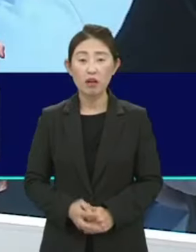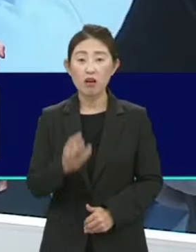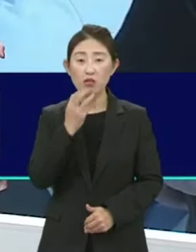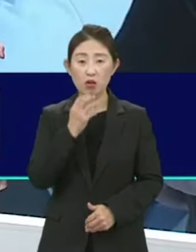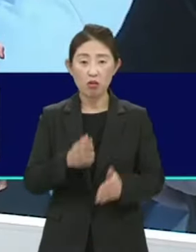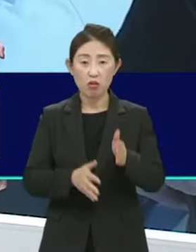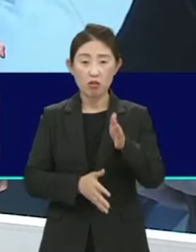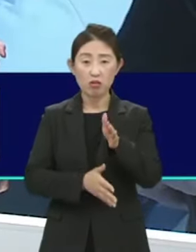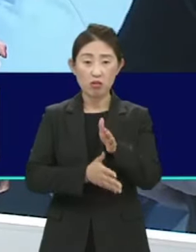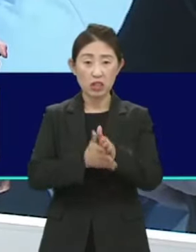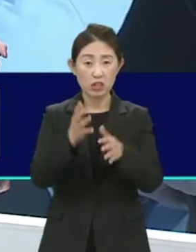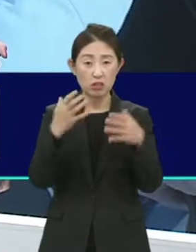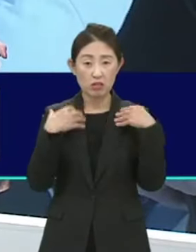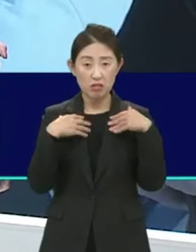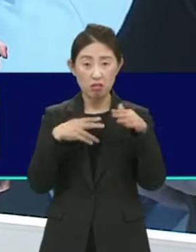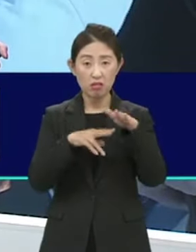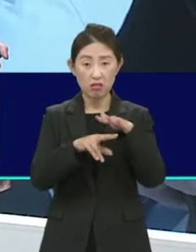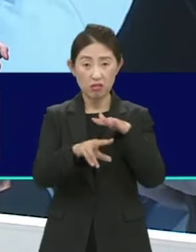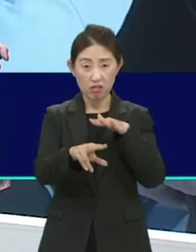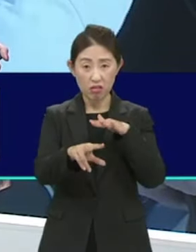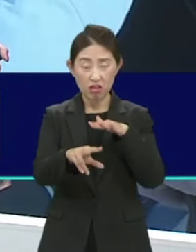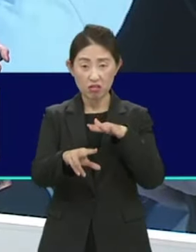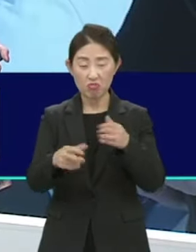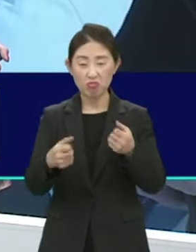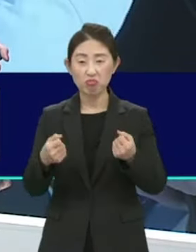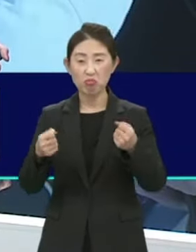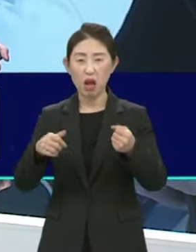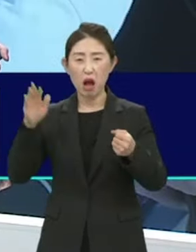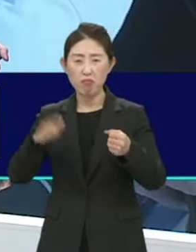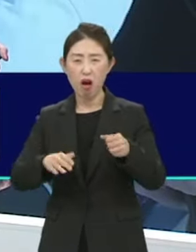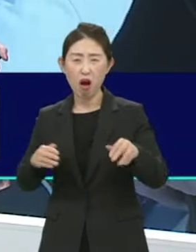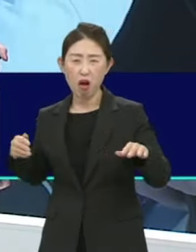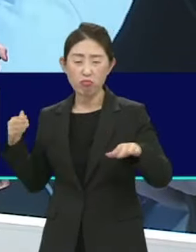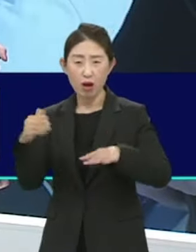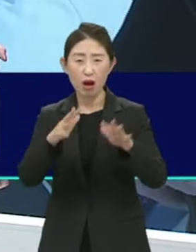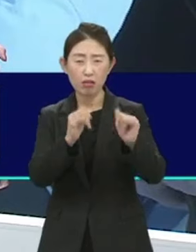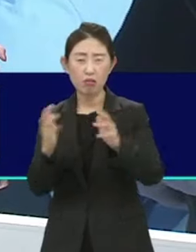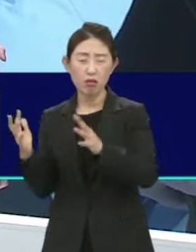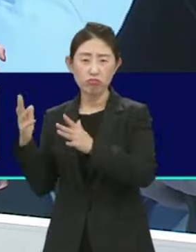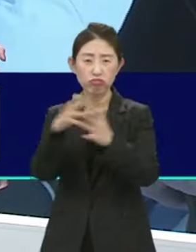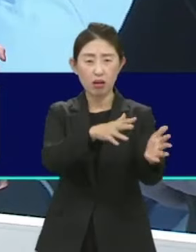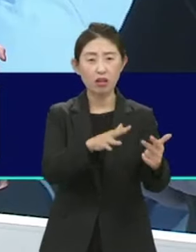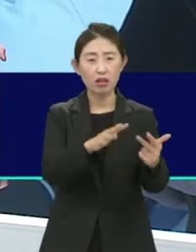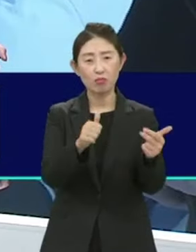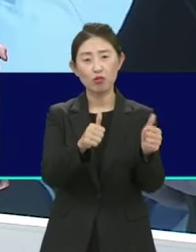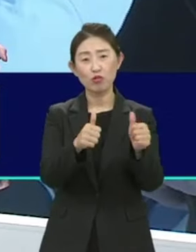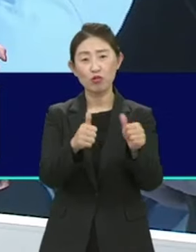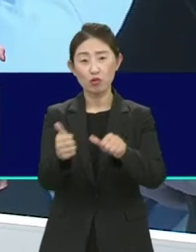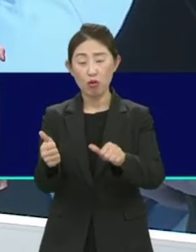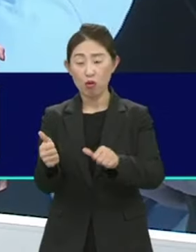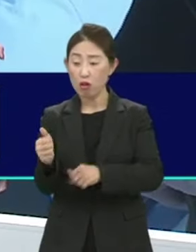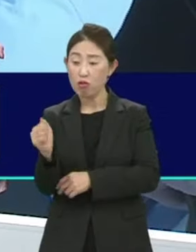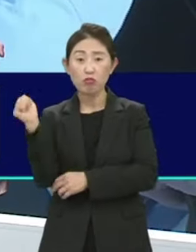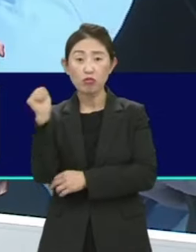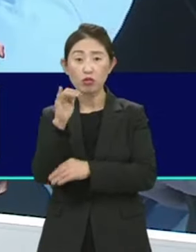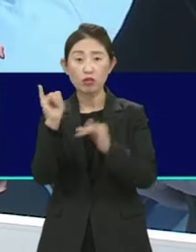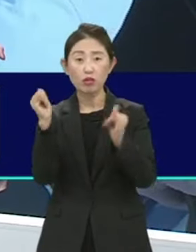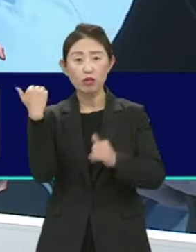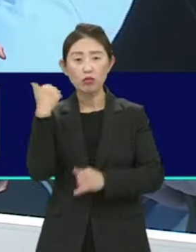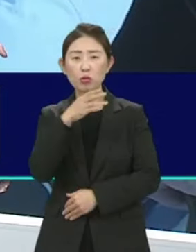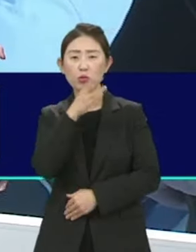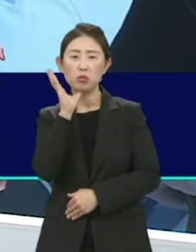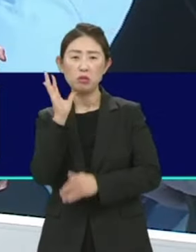지난 7월 시민 7명이 숨진 서울 시청역 역주행 참사처럼 급발진을 주장하는 고령 운전자들의 사고가